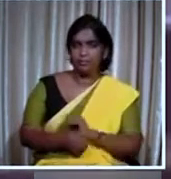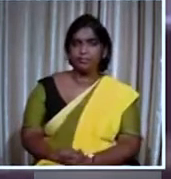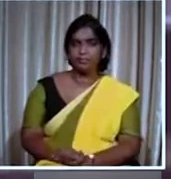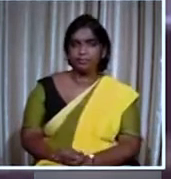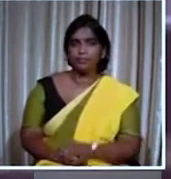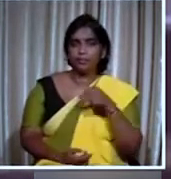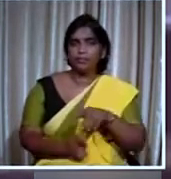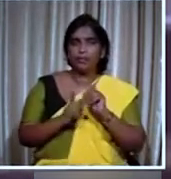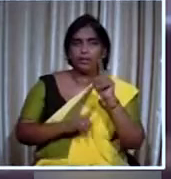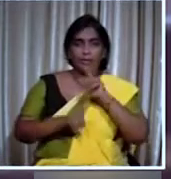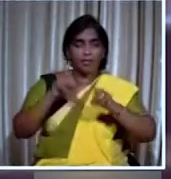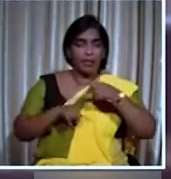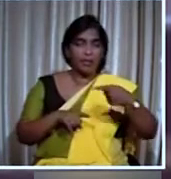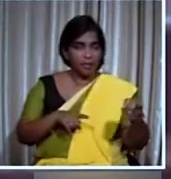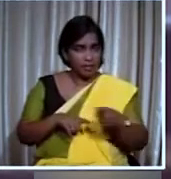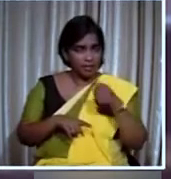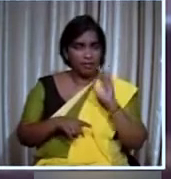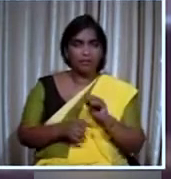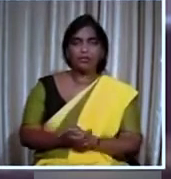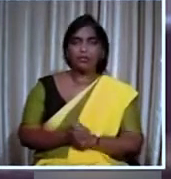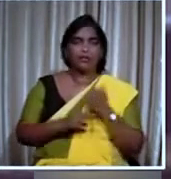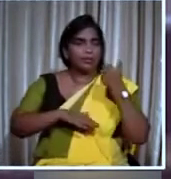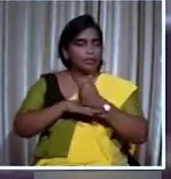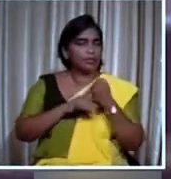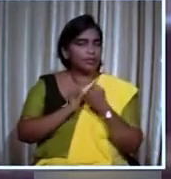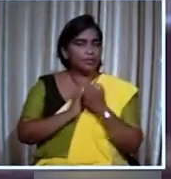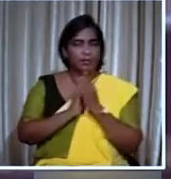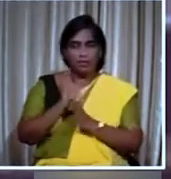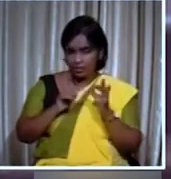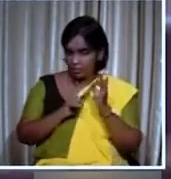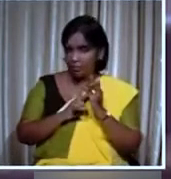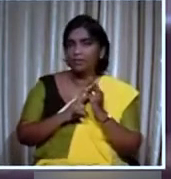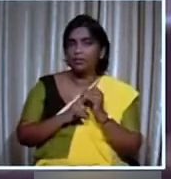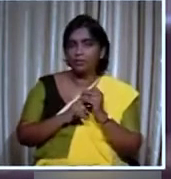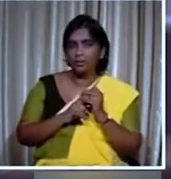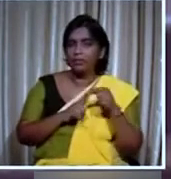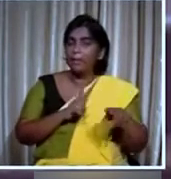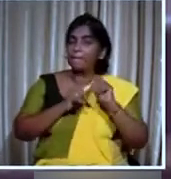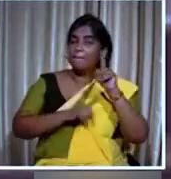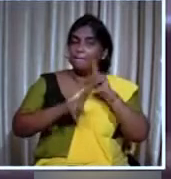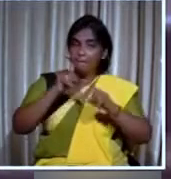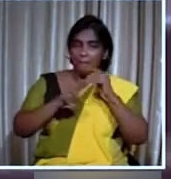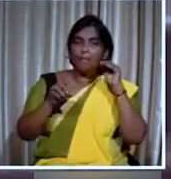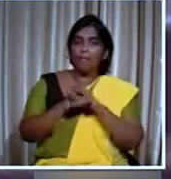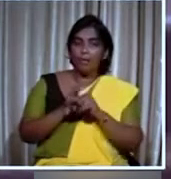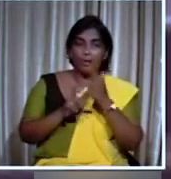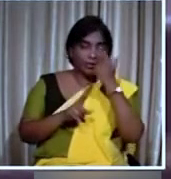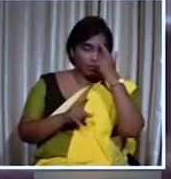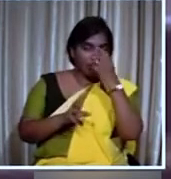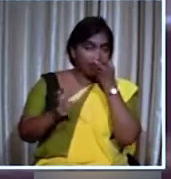අද පාර්ලිමේන්තු දිනයක් වුණත් ගරු මුලසන ඔබ වන මන්ත්‍රීතුමියනි මේ පාර්ලිමේන්තුවේ